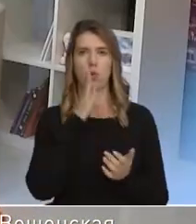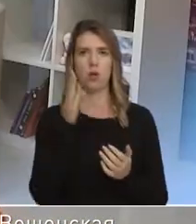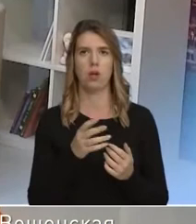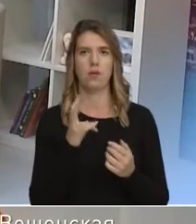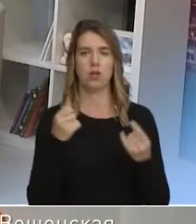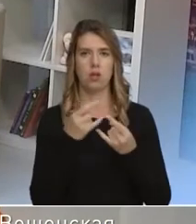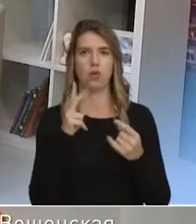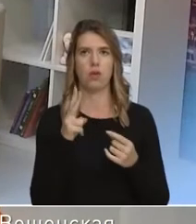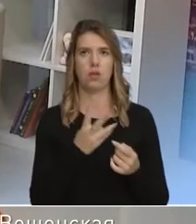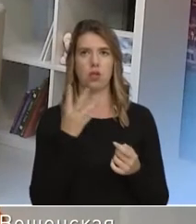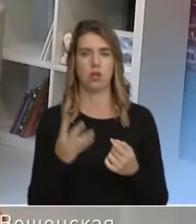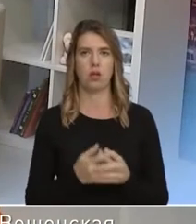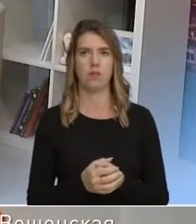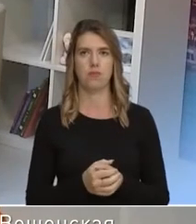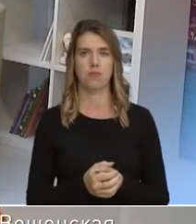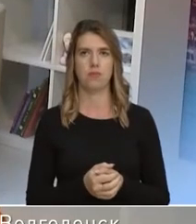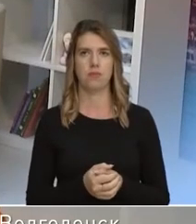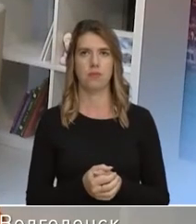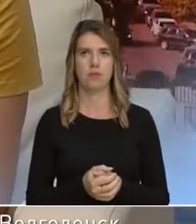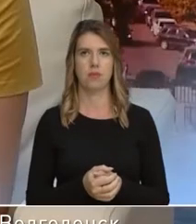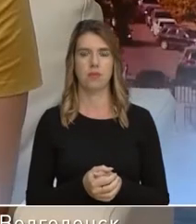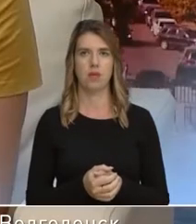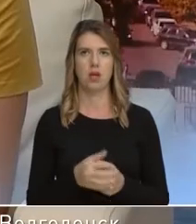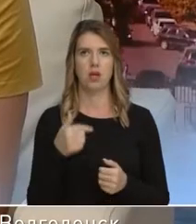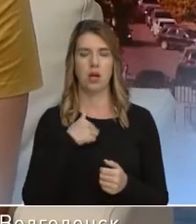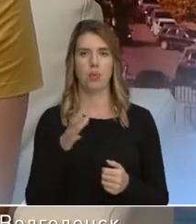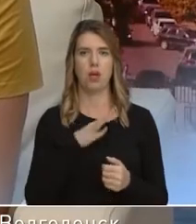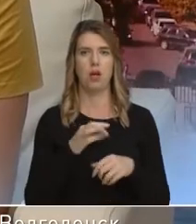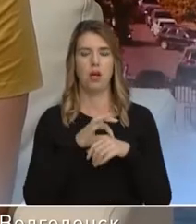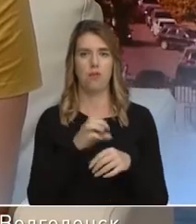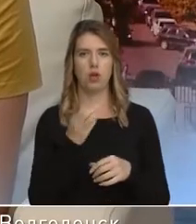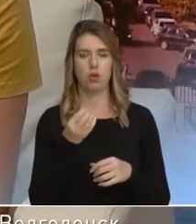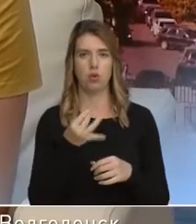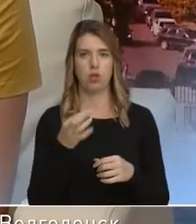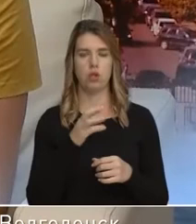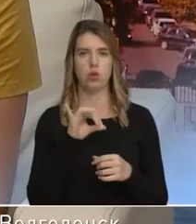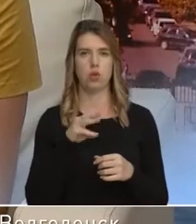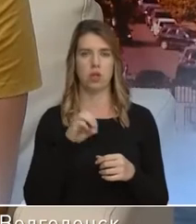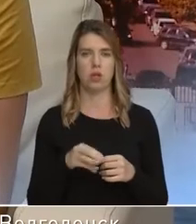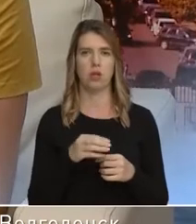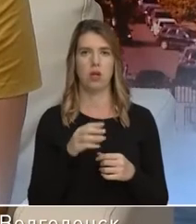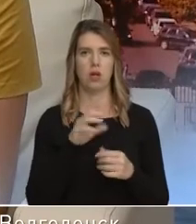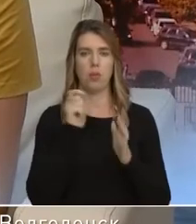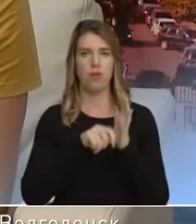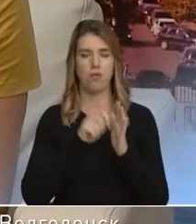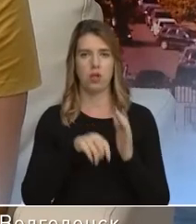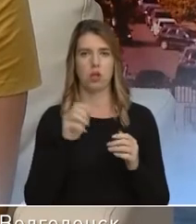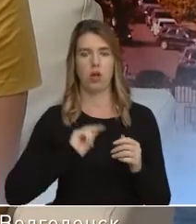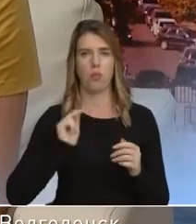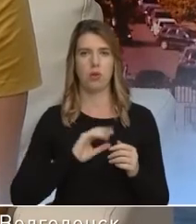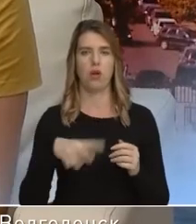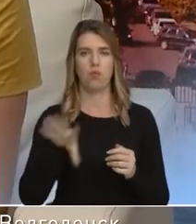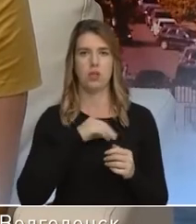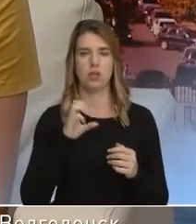«Утро» на телеканале Дон-24. Я была ведущей сюжета про всероссийские проверочные работы. Мы делали